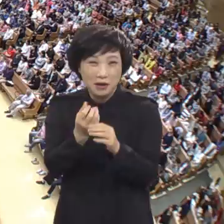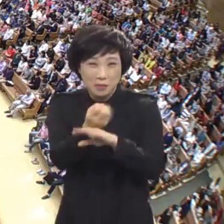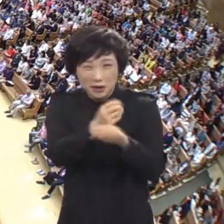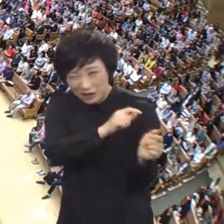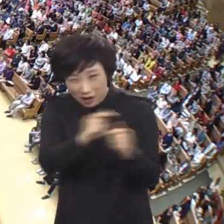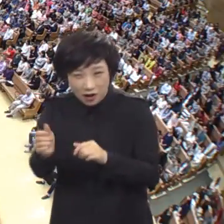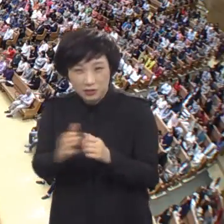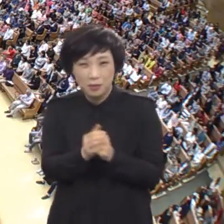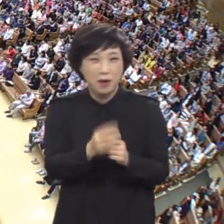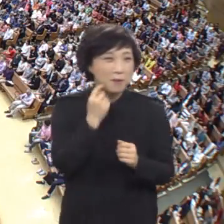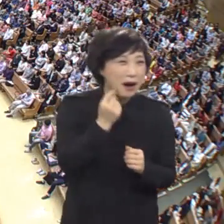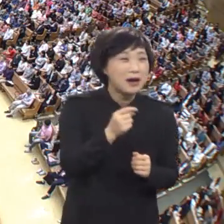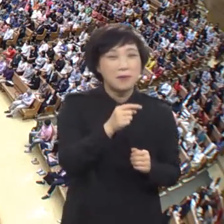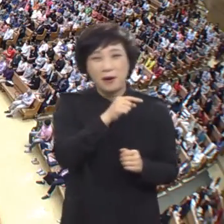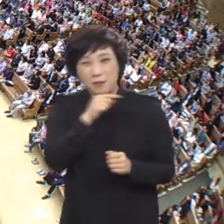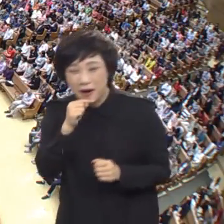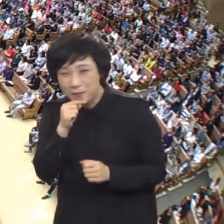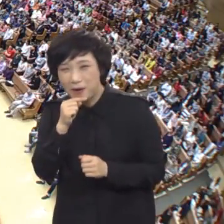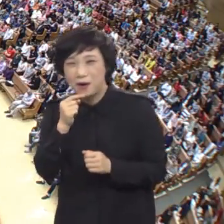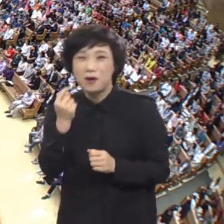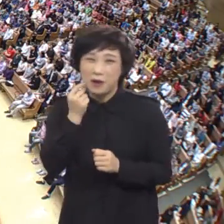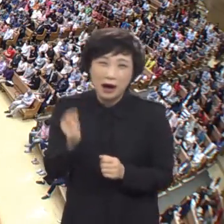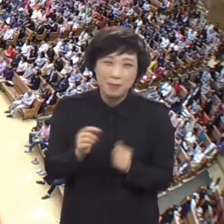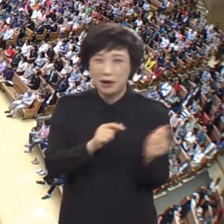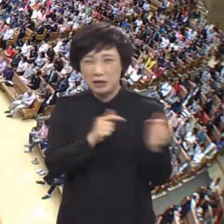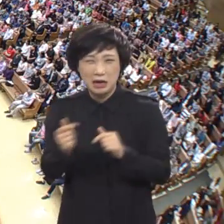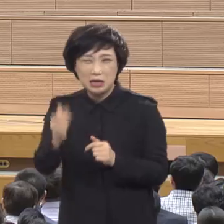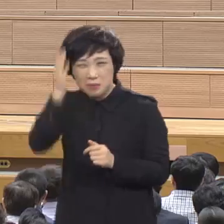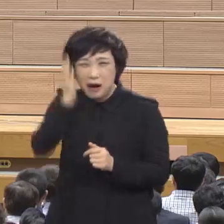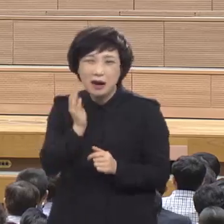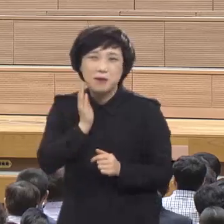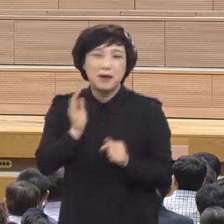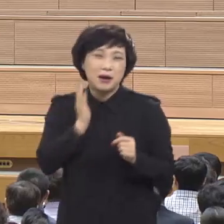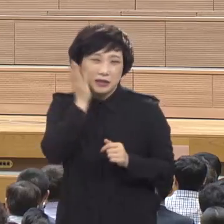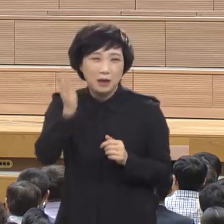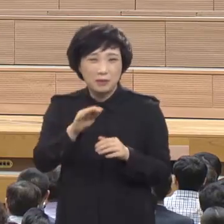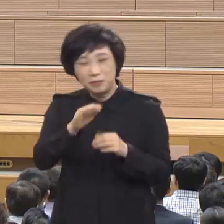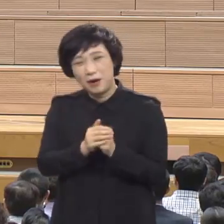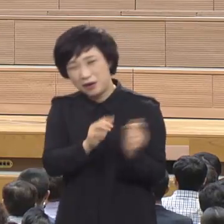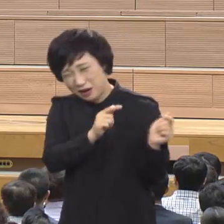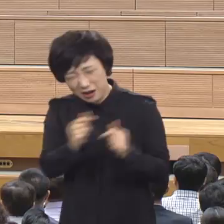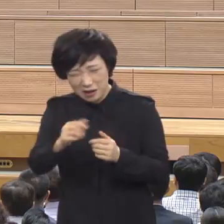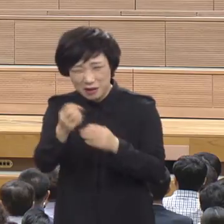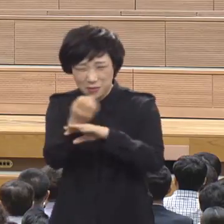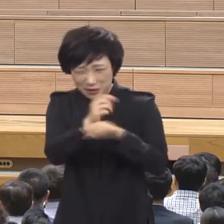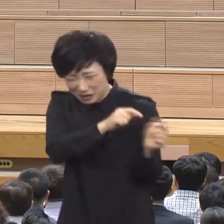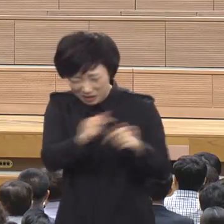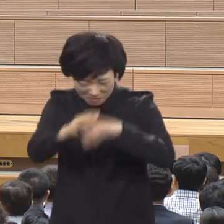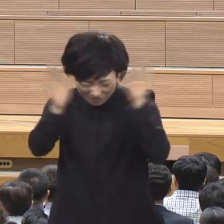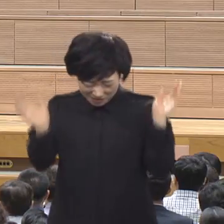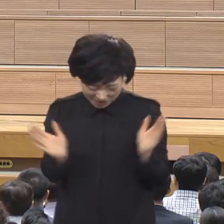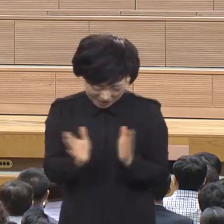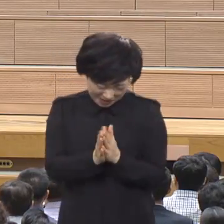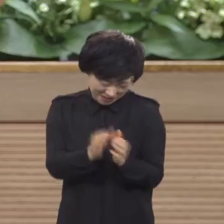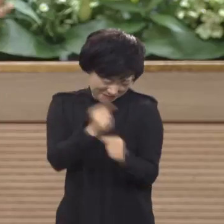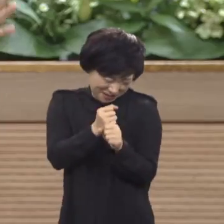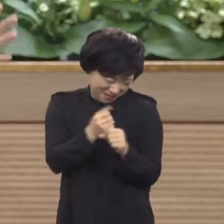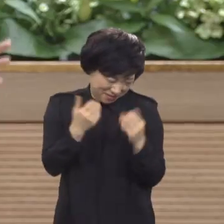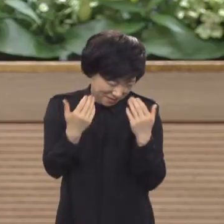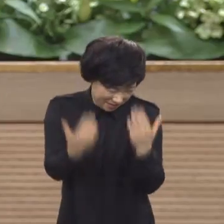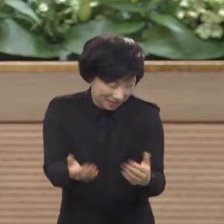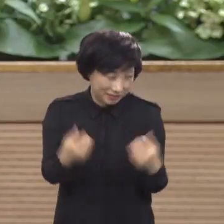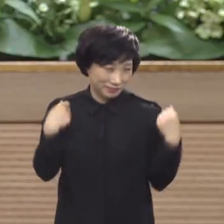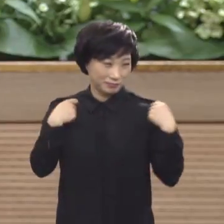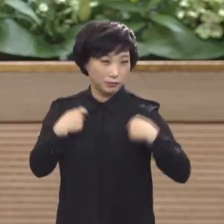황보석과 금강석과 황옥과 홍마노와 장옥과 청보석과 남보석과 홍옥과 황금으로 단장하였었으며. 자,